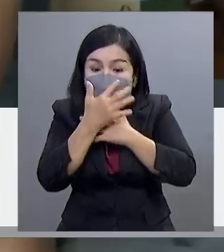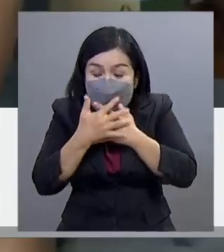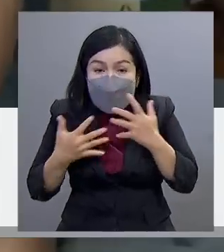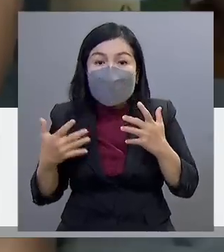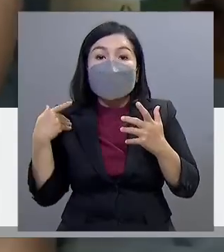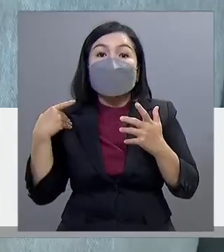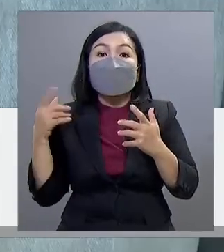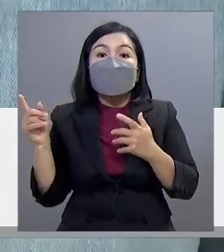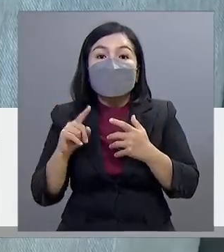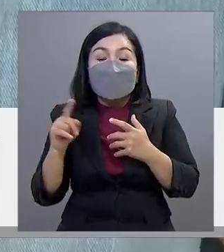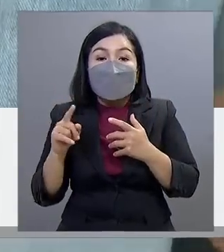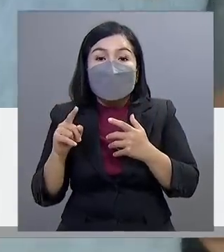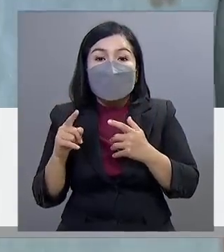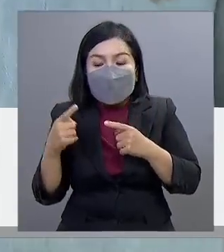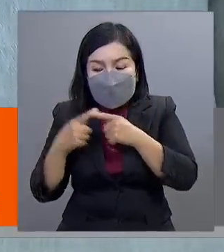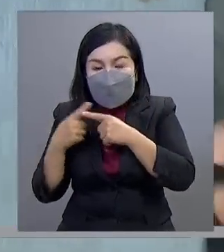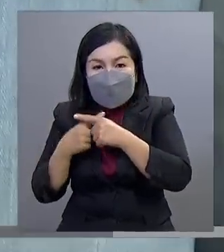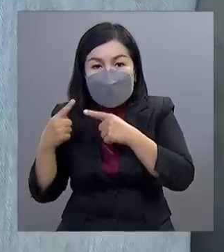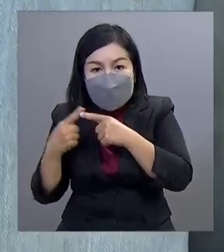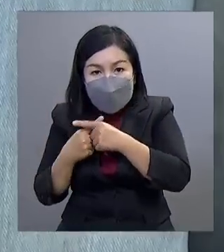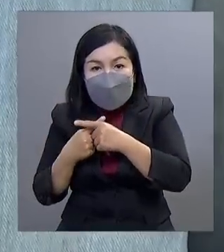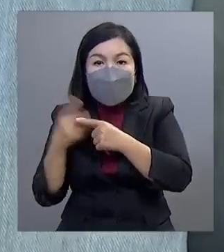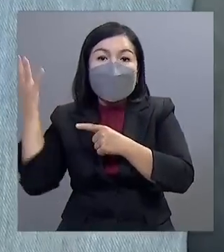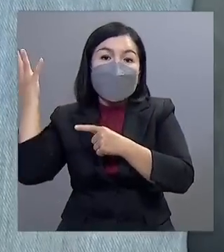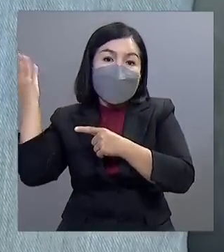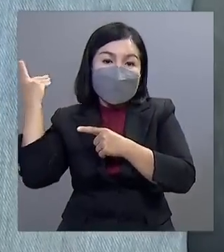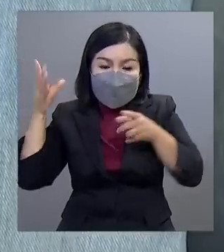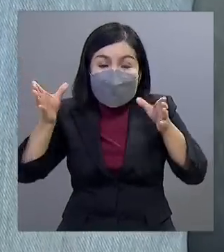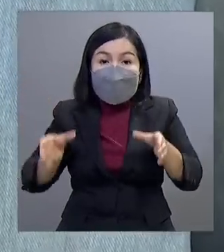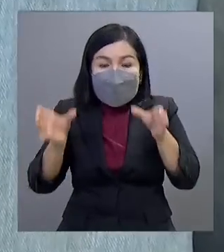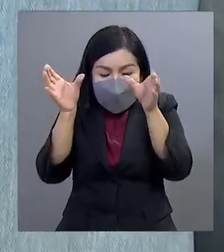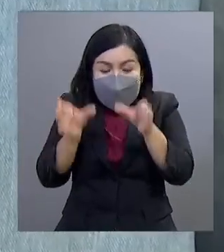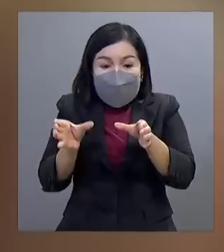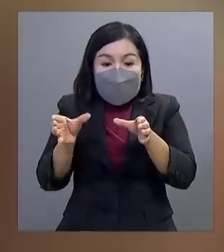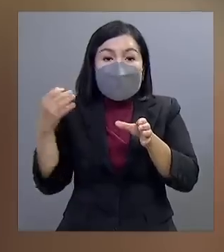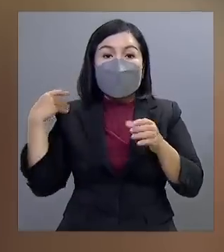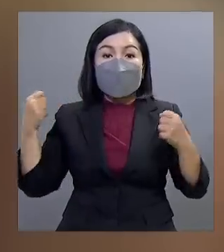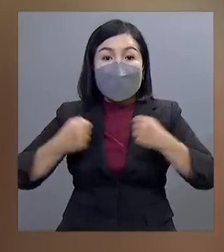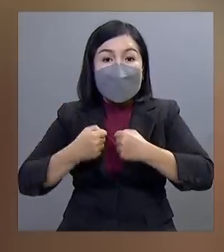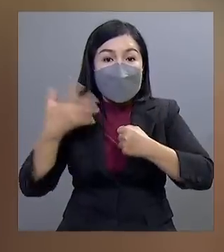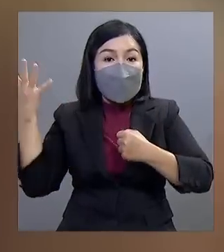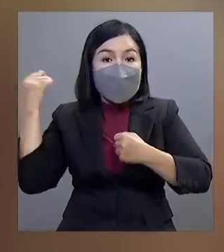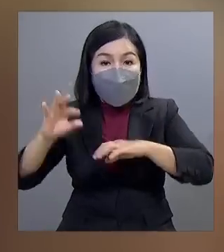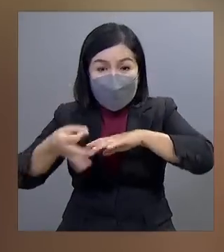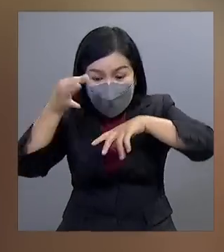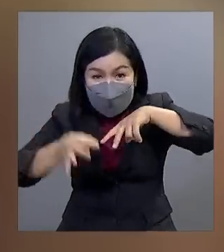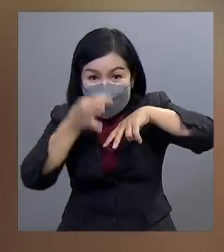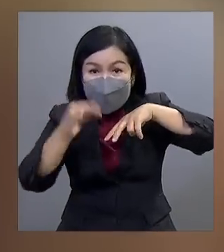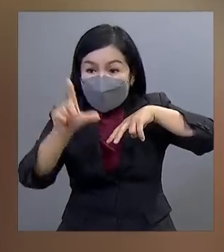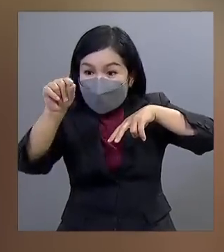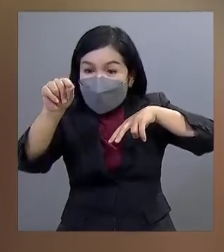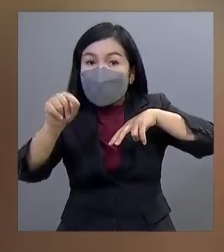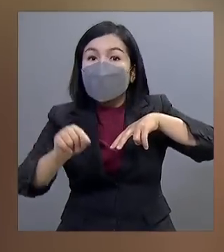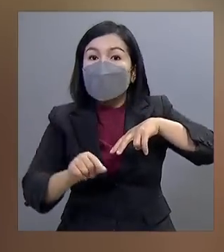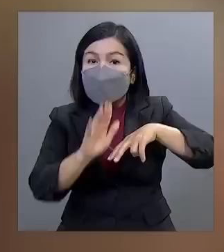างผู้บาดเจ็บที่ใส่ไว้เมื่อวานนี้นะคะเหตุการณ์ที่เกิดขึ้นทำให้ต้องเย็บ20เข็มค่ะหมอห้ามเดินประมาณ